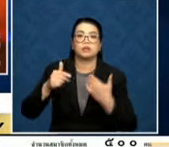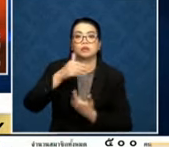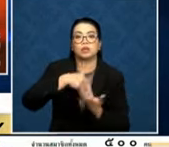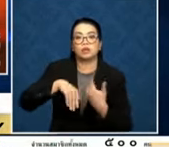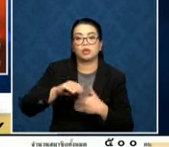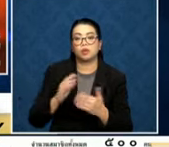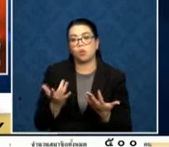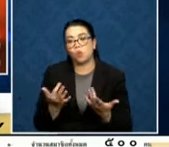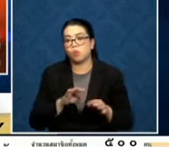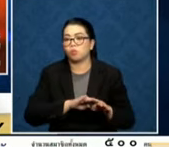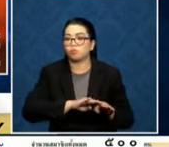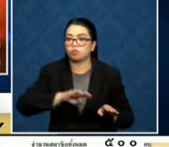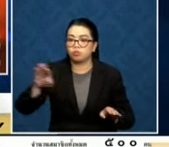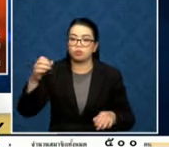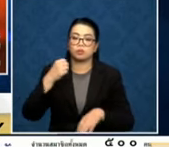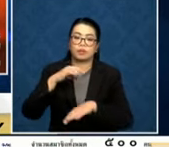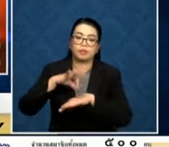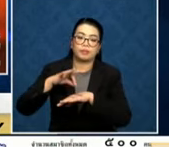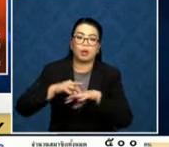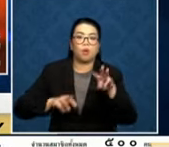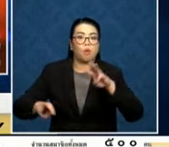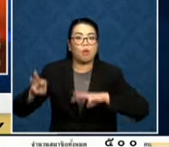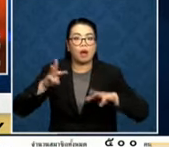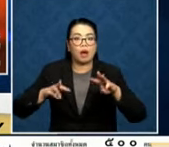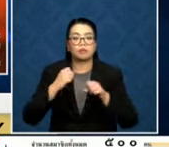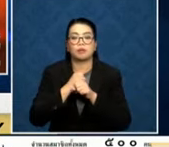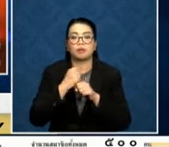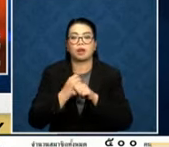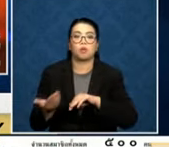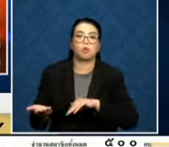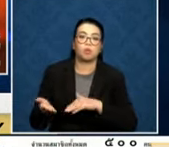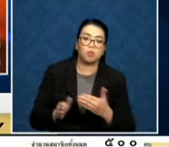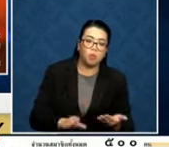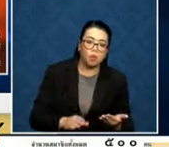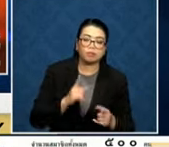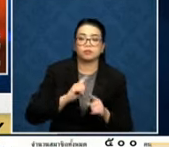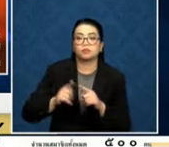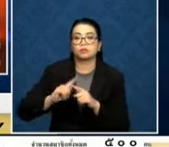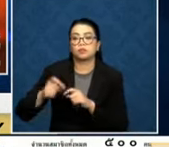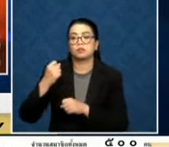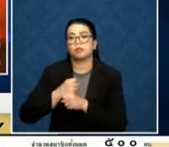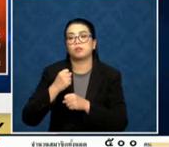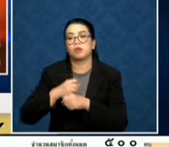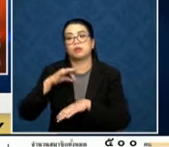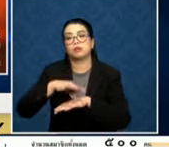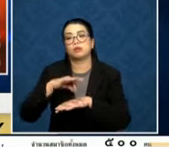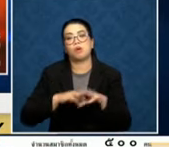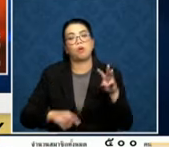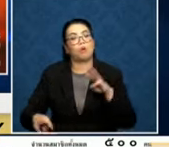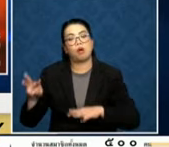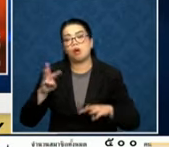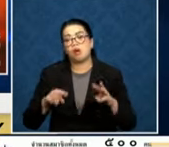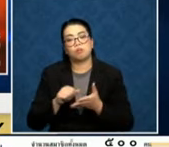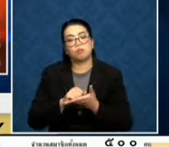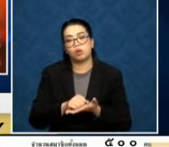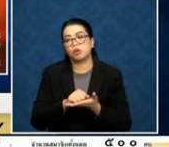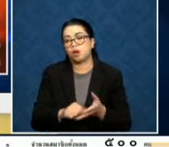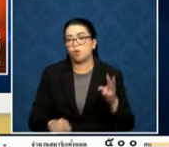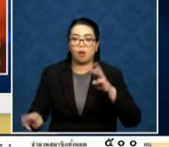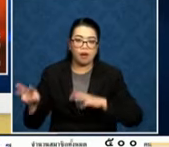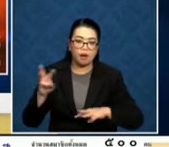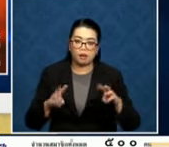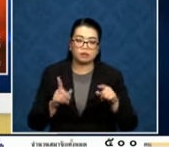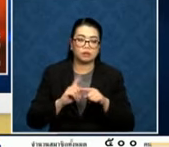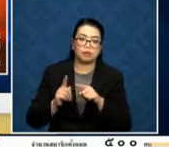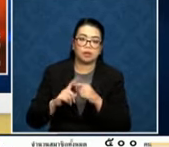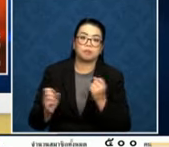ครับทำให้มีคนตกงานกว่า 6ล้านคนครับโดยเฉพาะในธุรกิจภาคบริการครับท่านประธานปัญหา